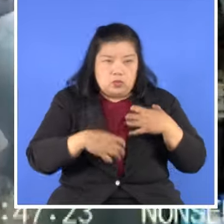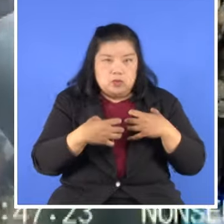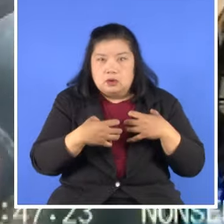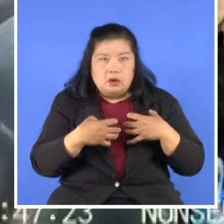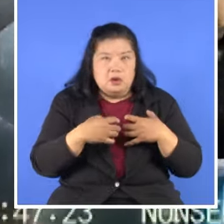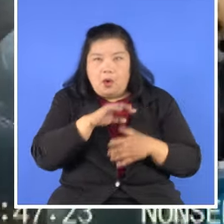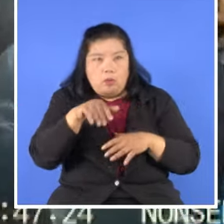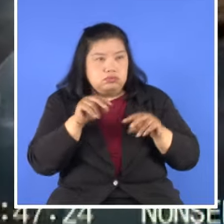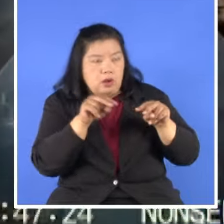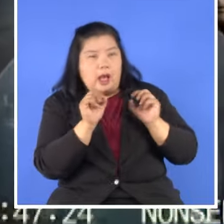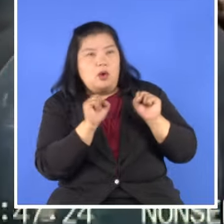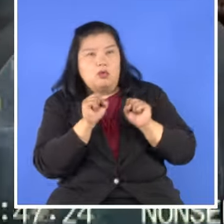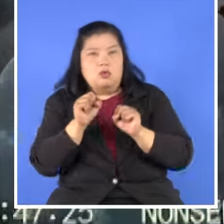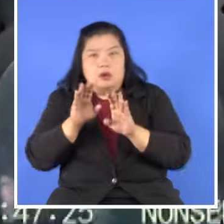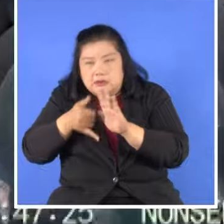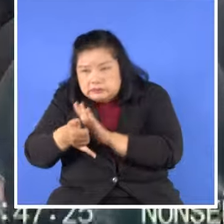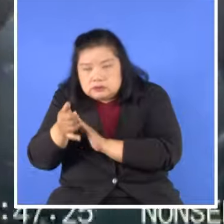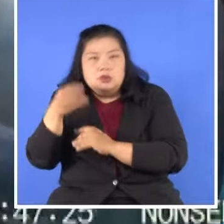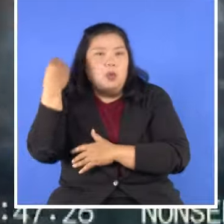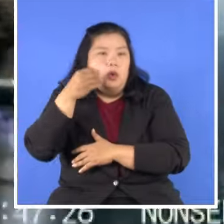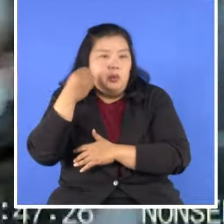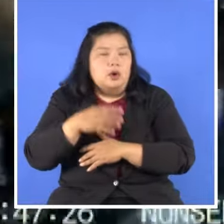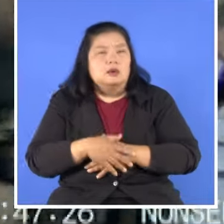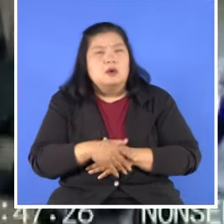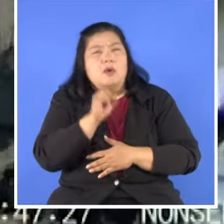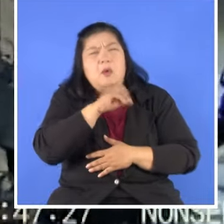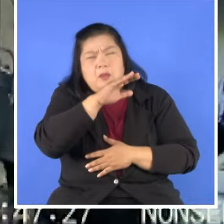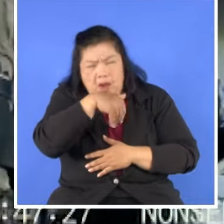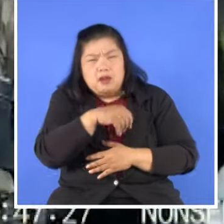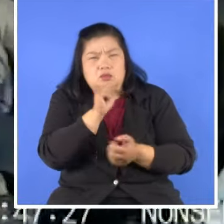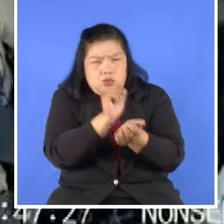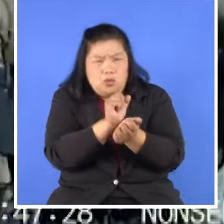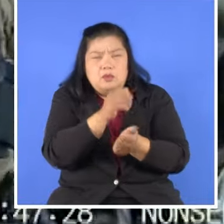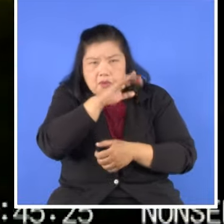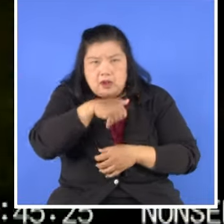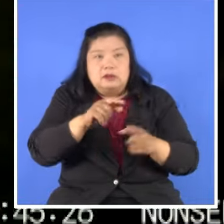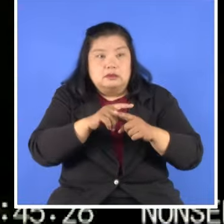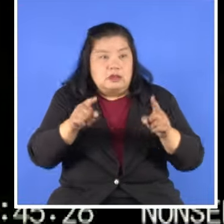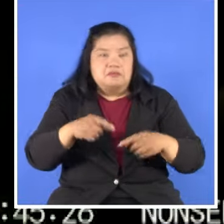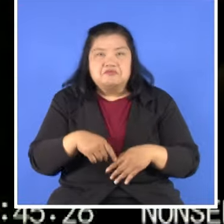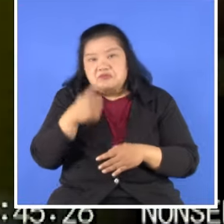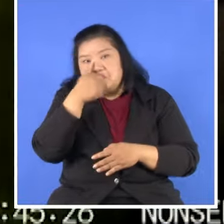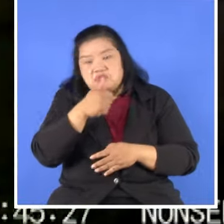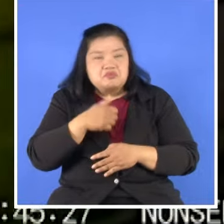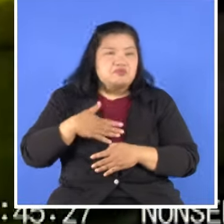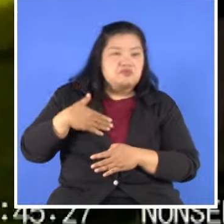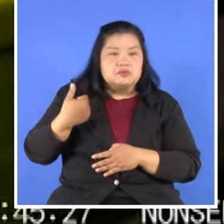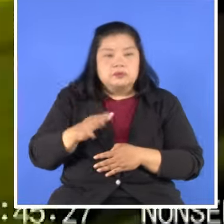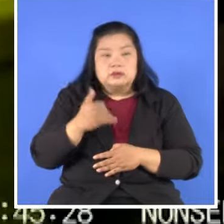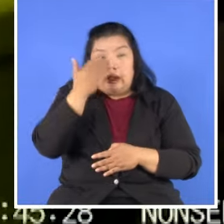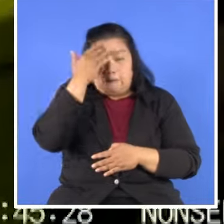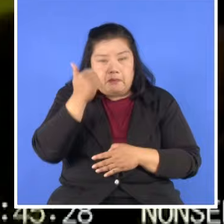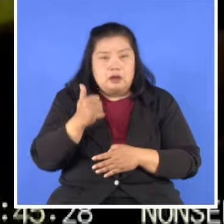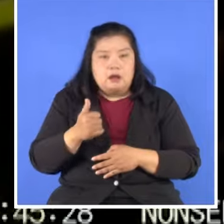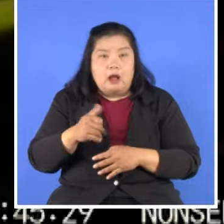แรกบอกว่าให้ยอมมอบตัวดีๆปรากฏว่าด่าท้าทายแล้วก็เอาเก้าอี้ไ